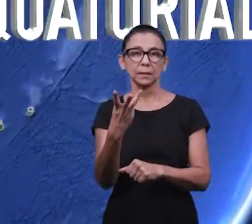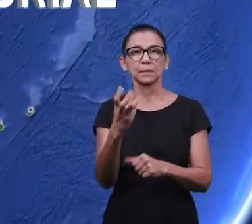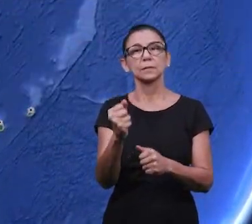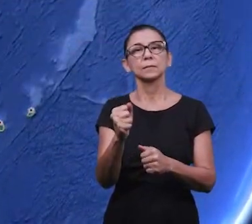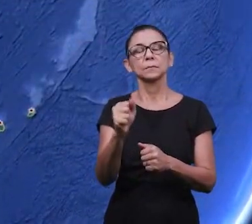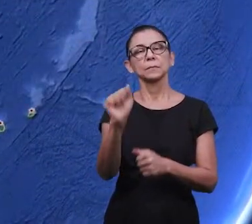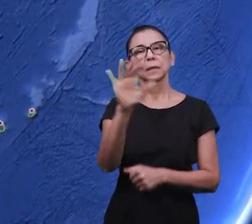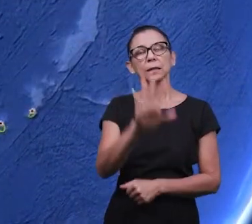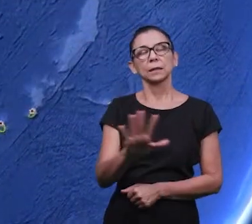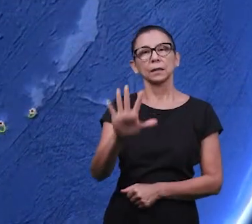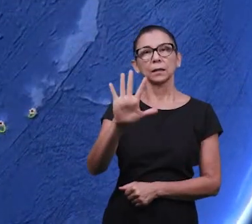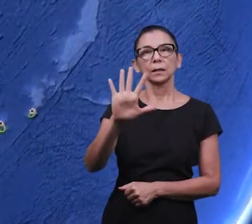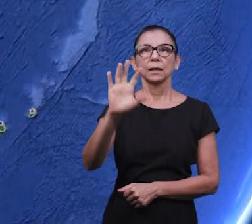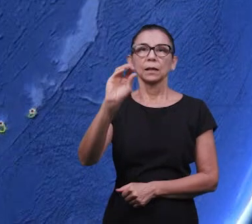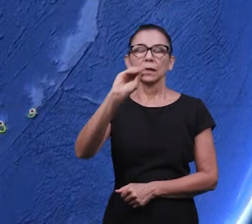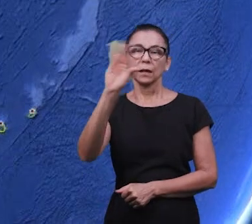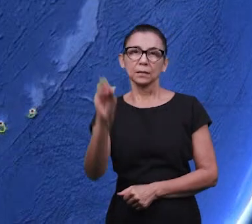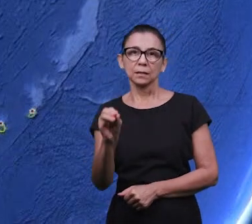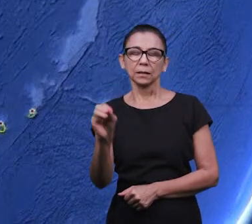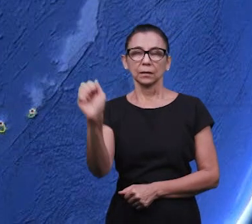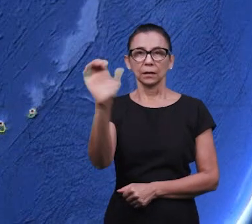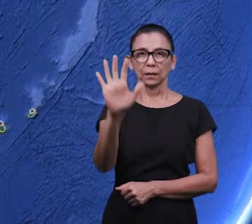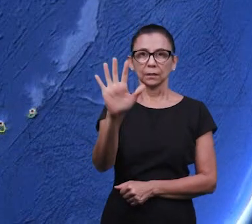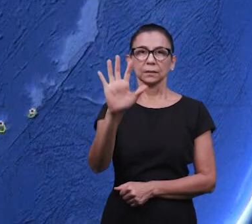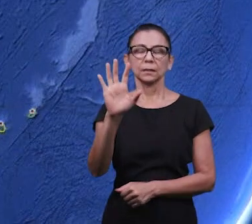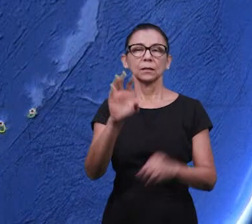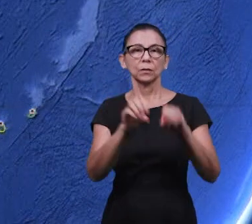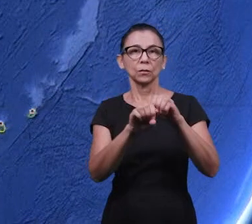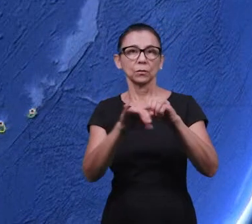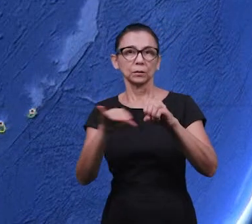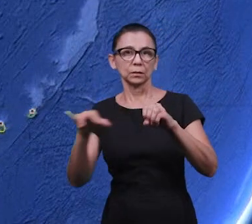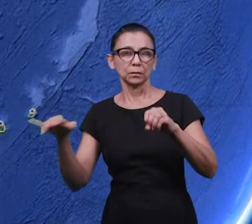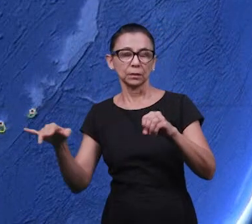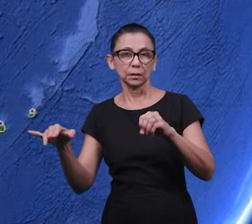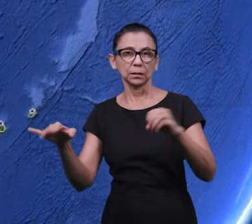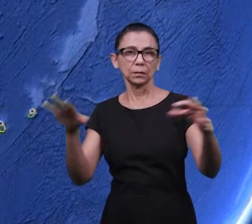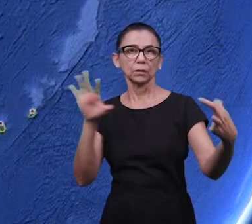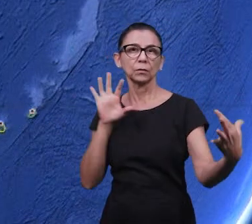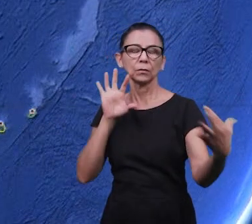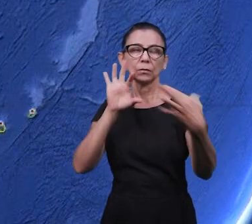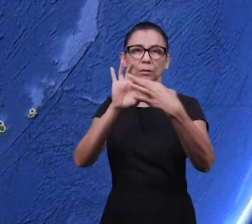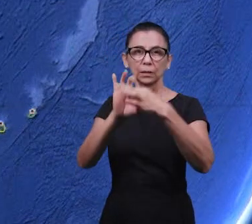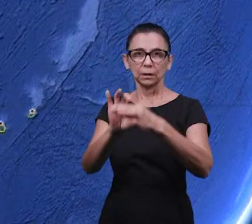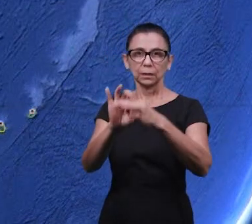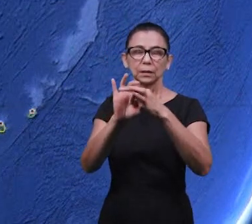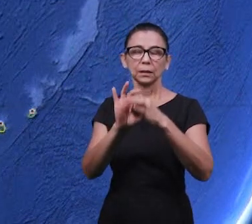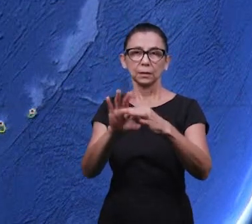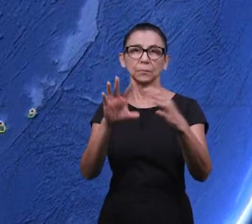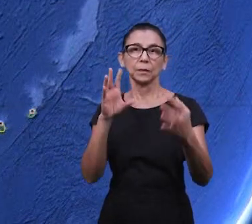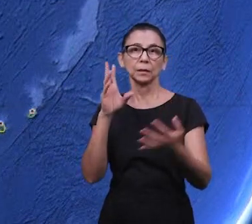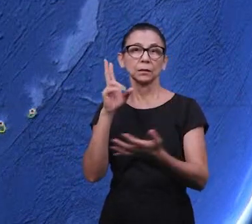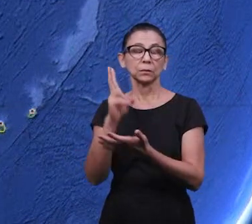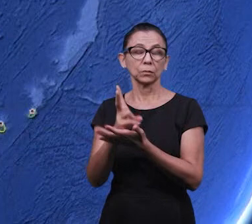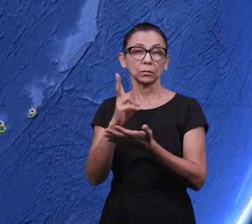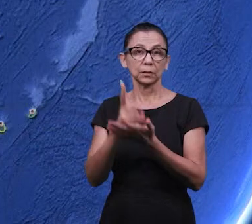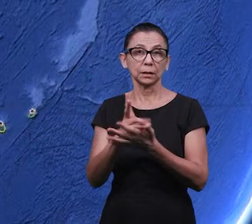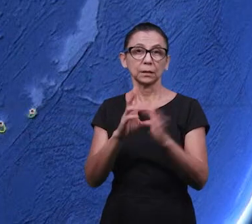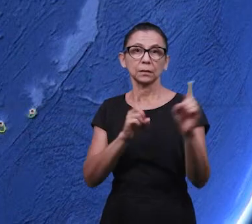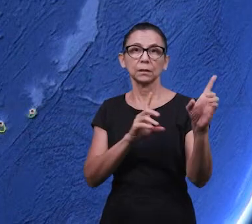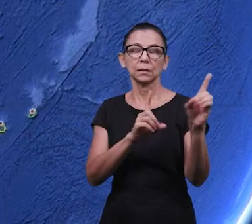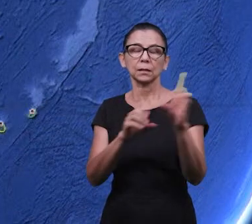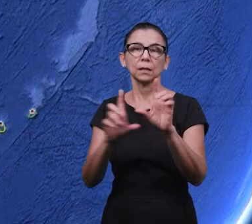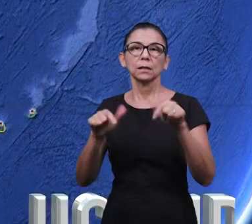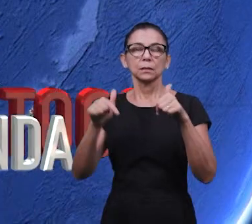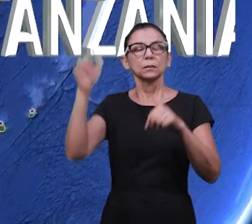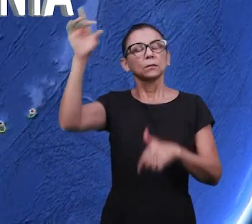trois Amériques, Europe, Afrique, Asie et Océanie, connectées par la même doctrine, par la direction